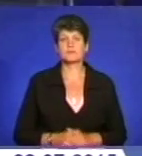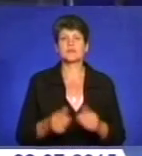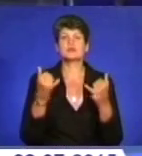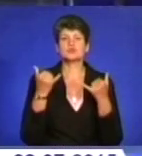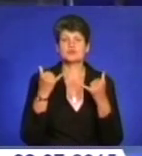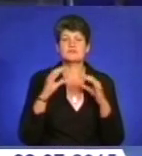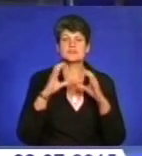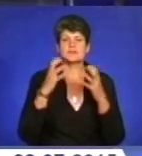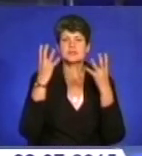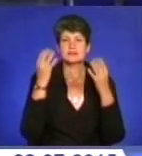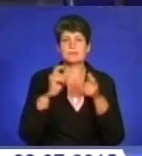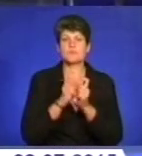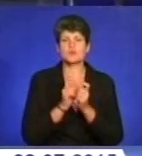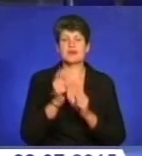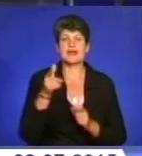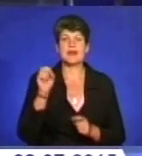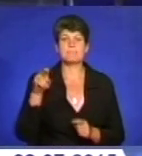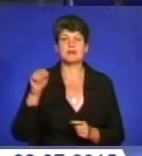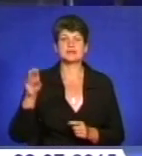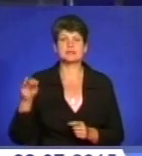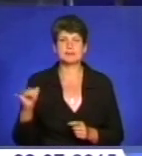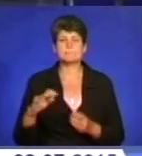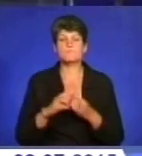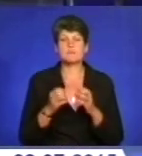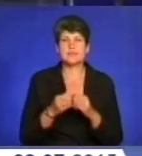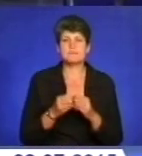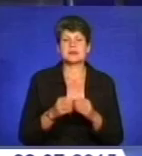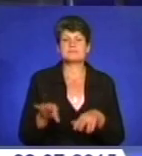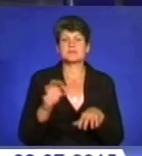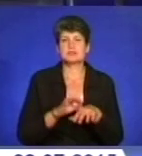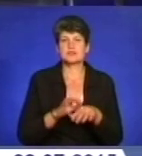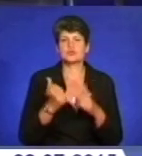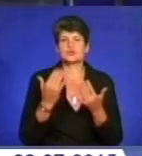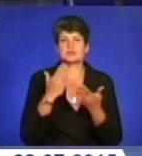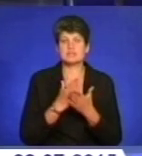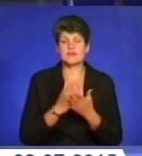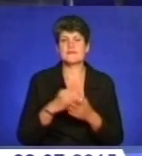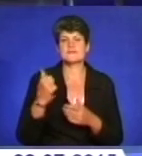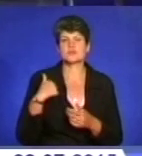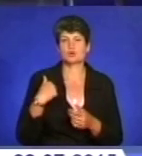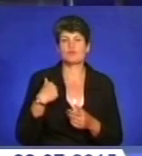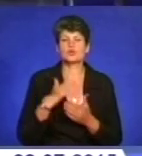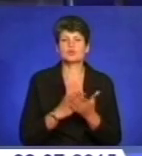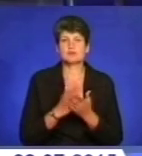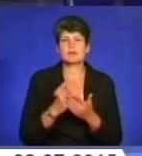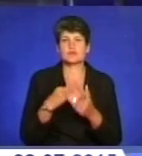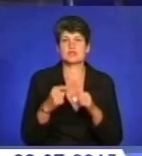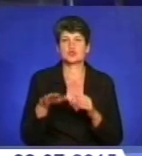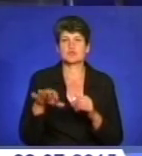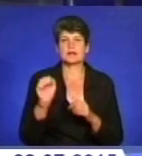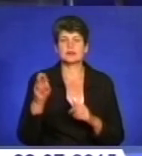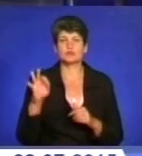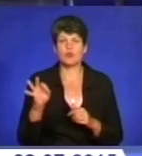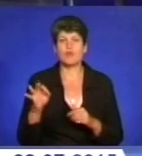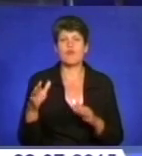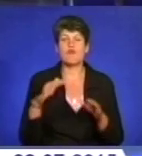Сьогодні Всесвітній день боротьби з гепатитом. Проблема зараження нині постає і серед військовослужбовців, які повертаються із зони АТО. Адже в